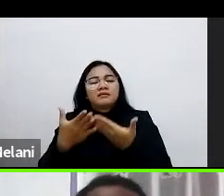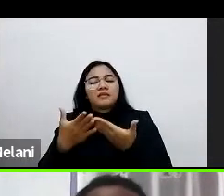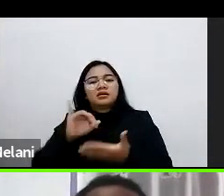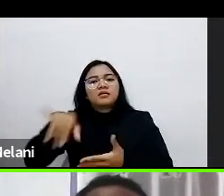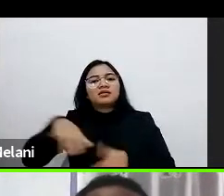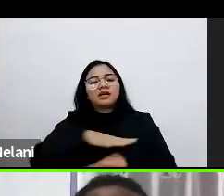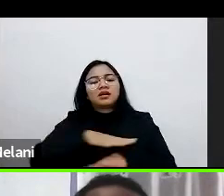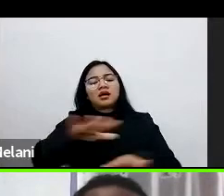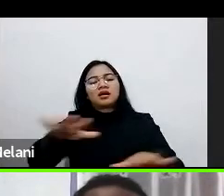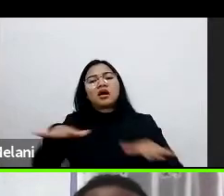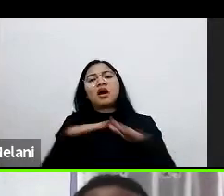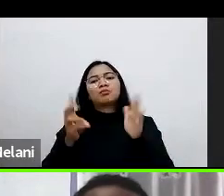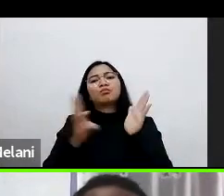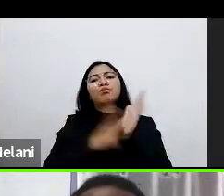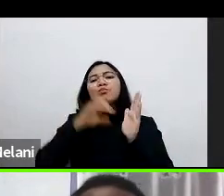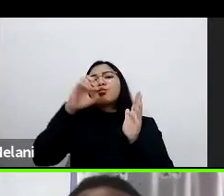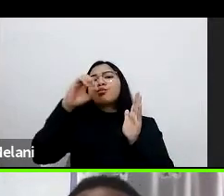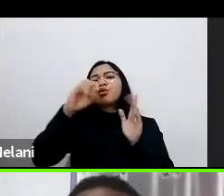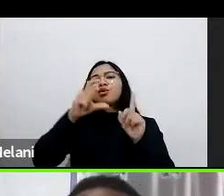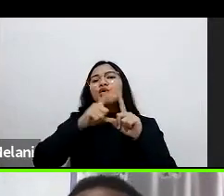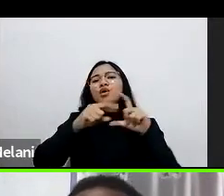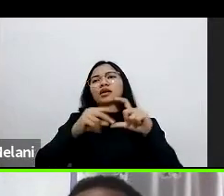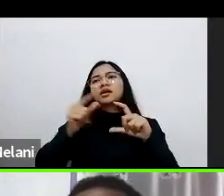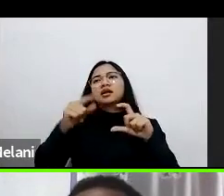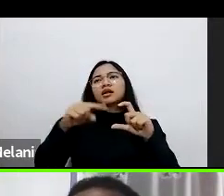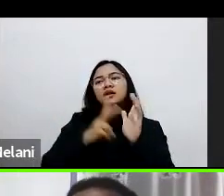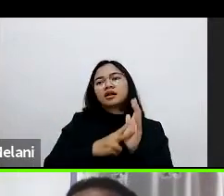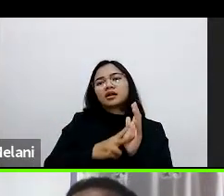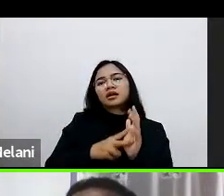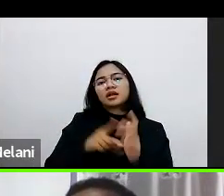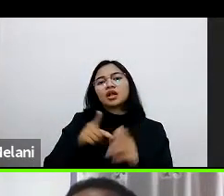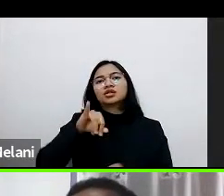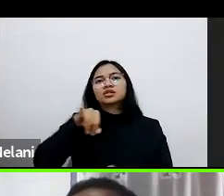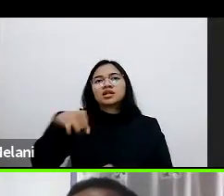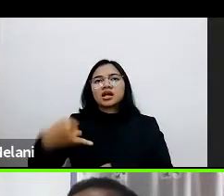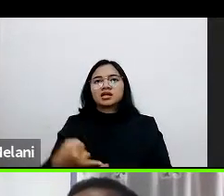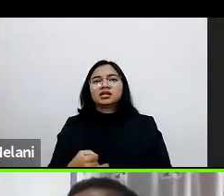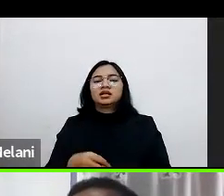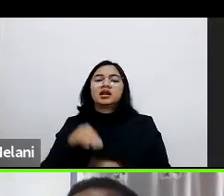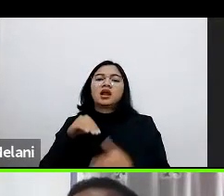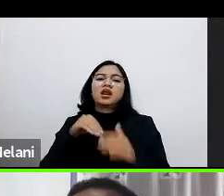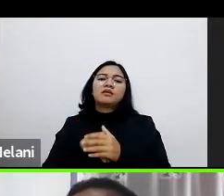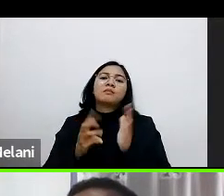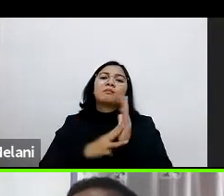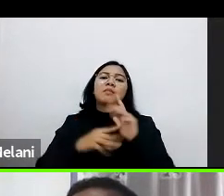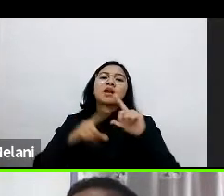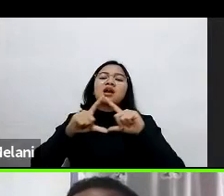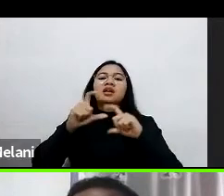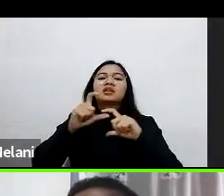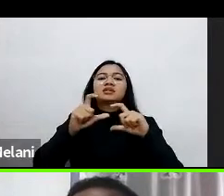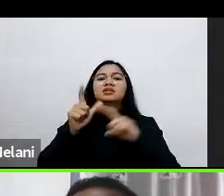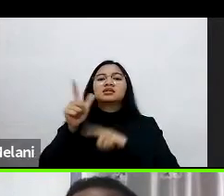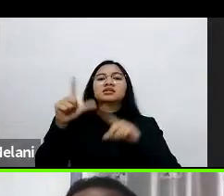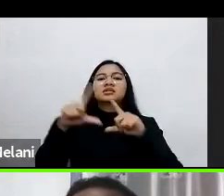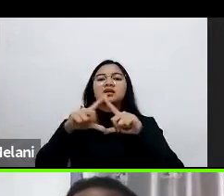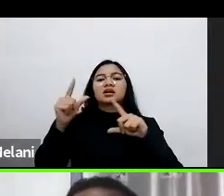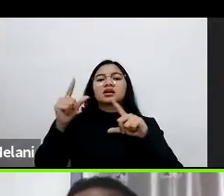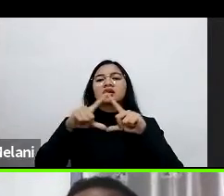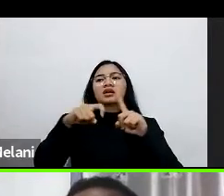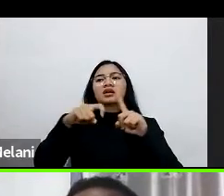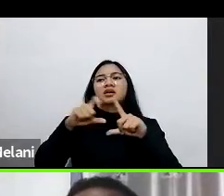modern, itu terjadi dalam masyarakat Kamoro. Dan memang karena sampai saat ini masyarakat Kamoro masih